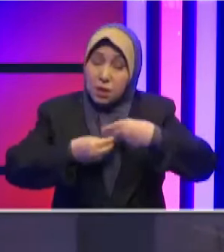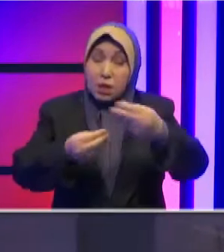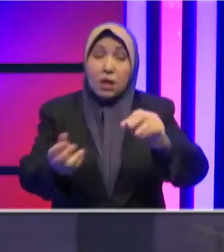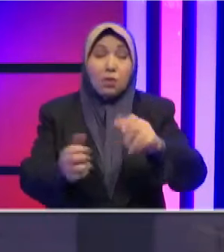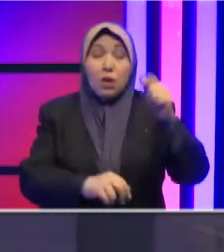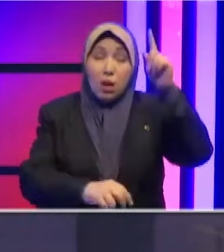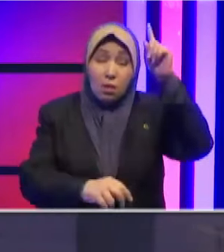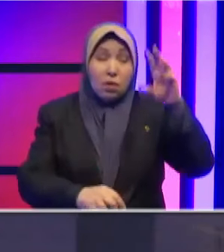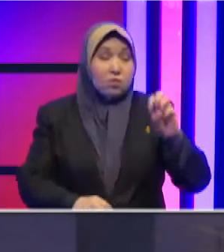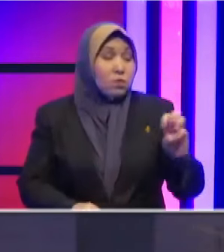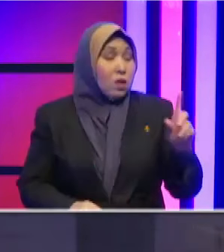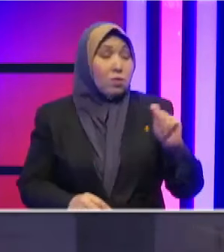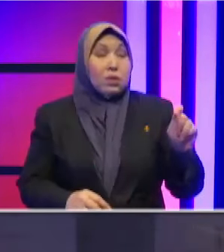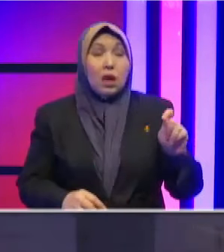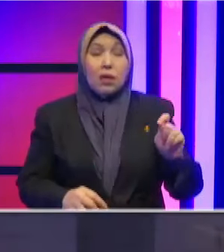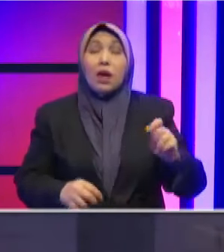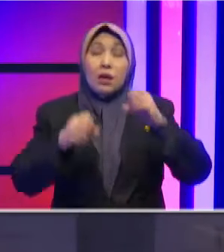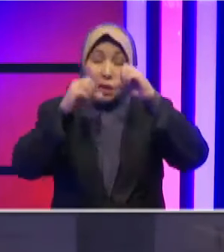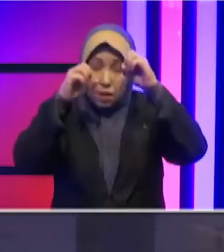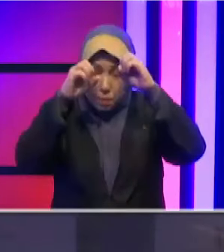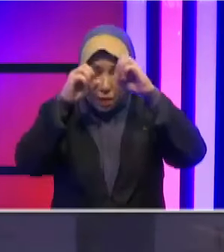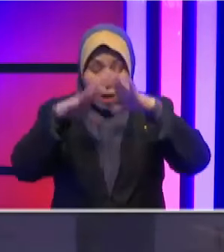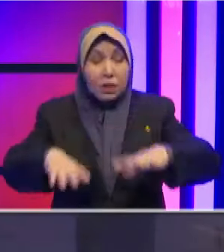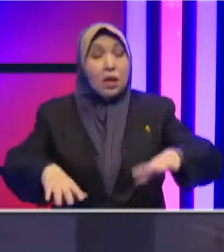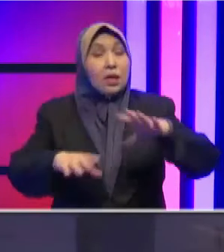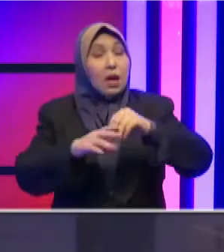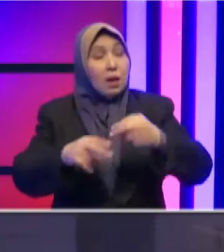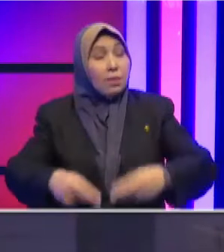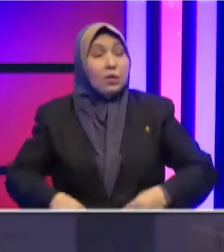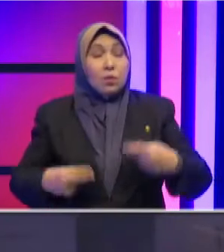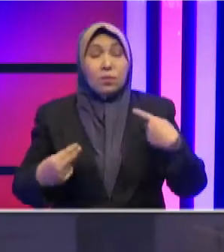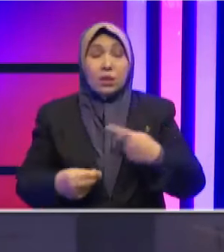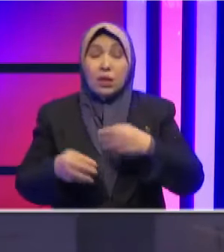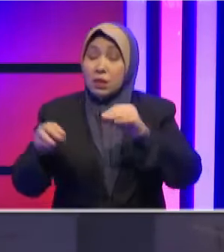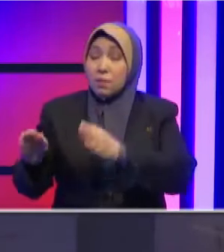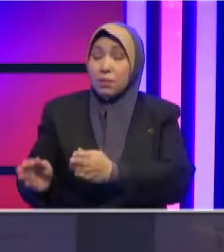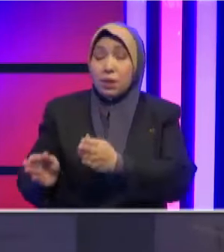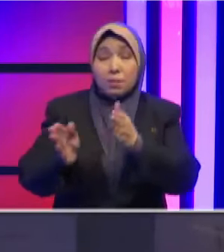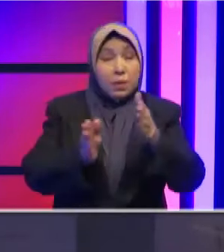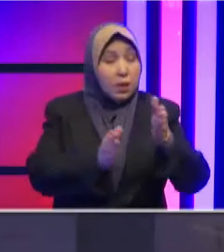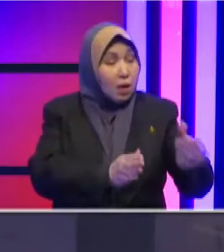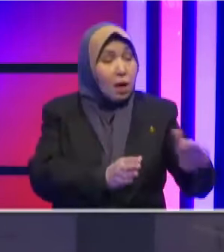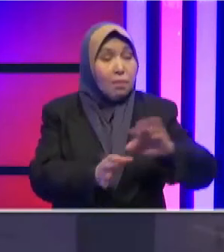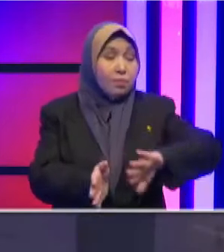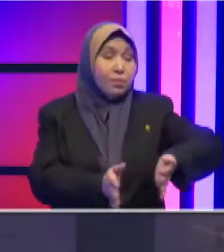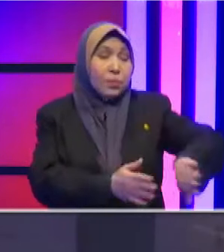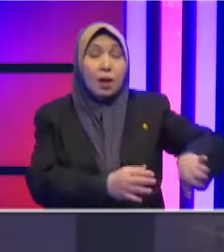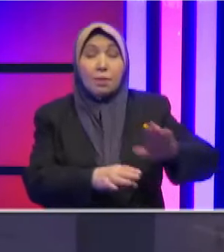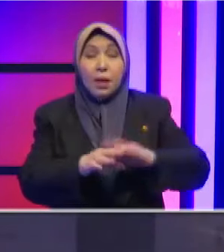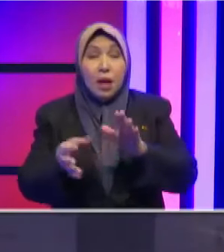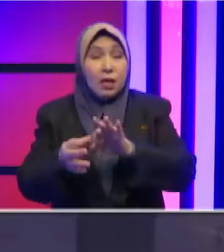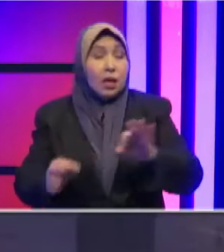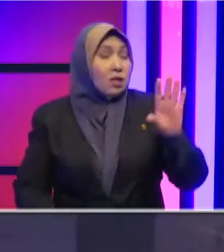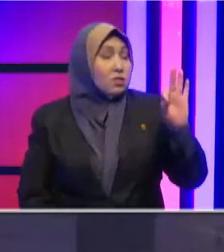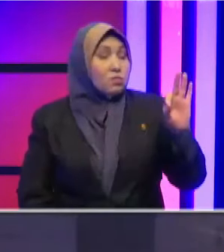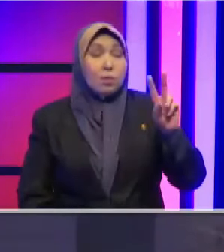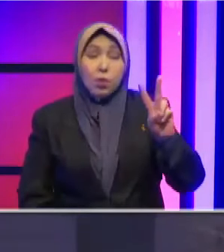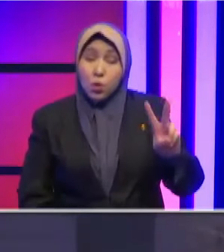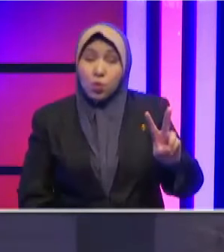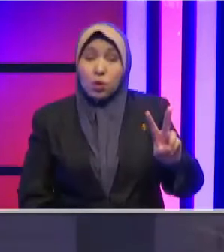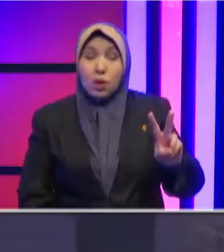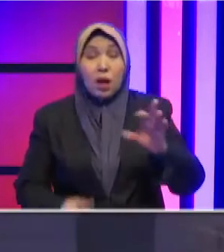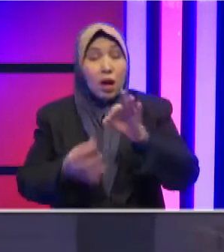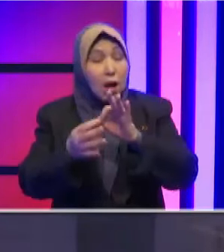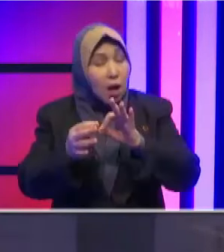Allah subhanahu wa ta'ala keberkatan dalam kehidupan kita Kita beralih kepada ayat 92 Allah